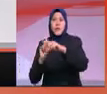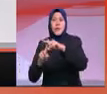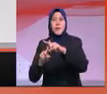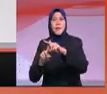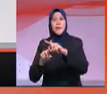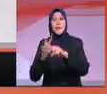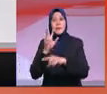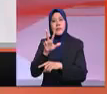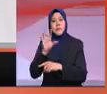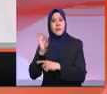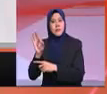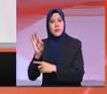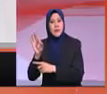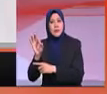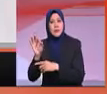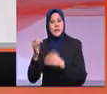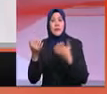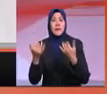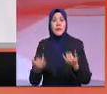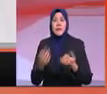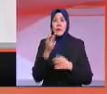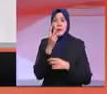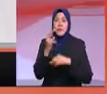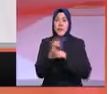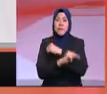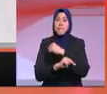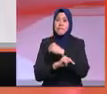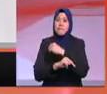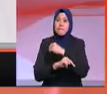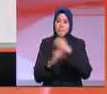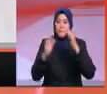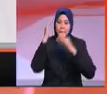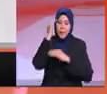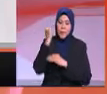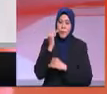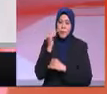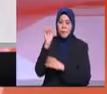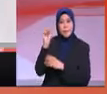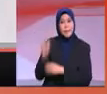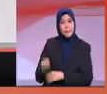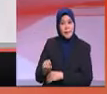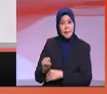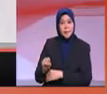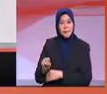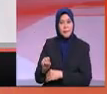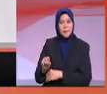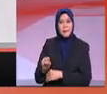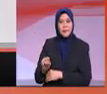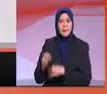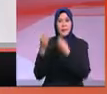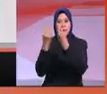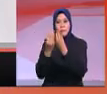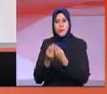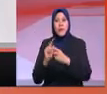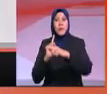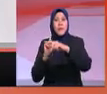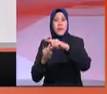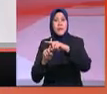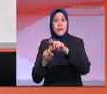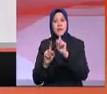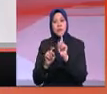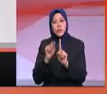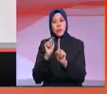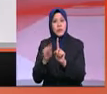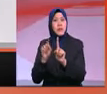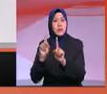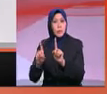39. Dan kalau kita lihat di negeri Korea Selatan, iaitu kadar positif dia adalah